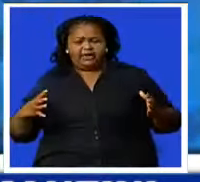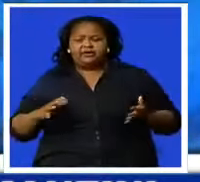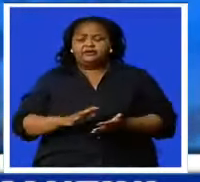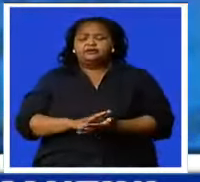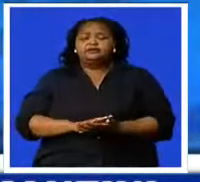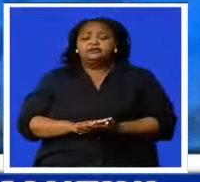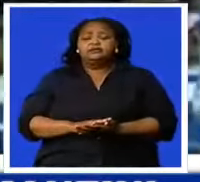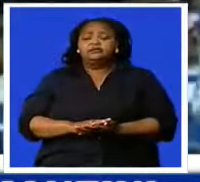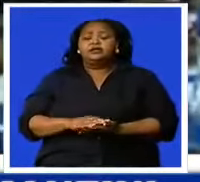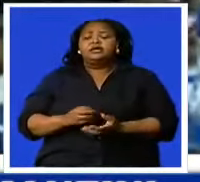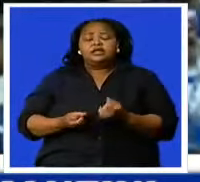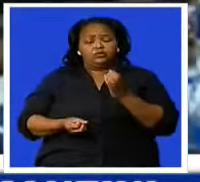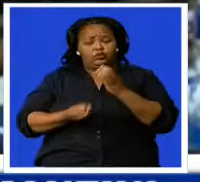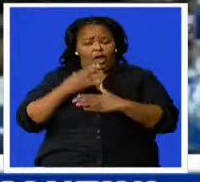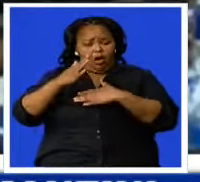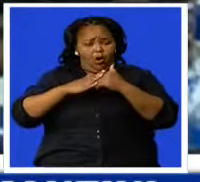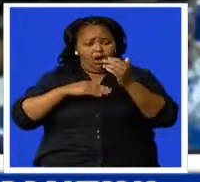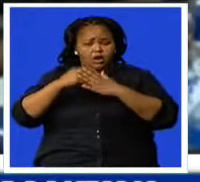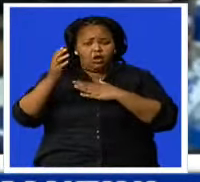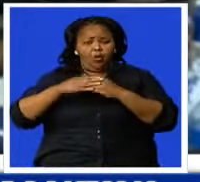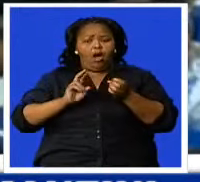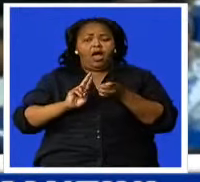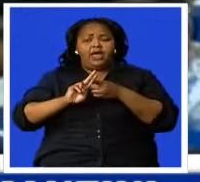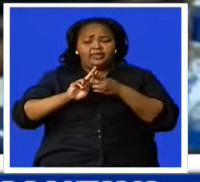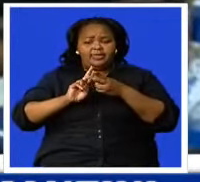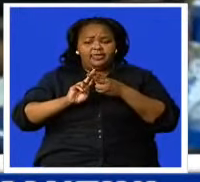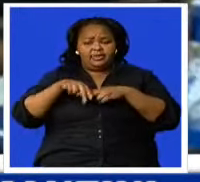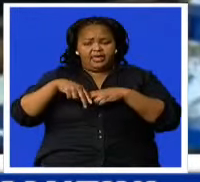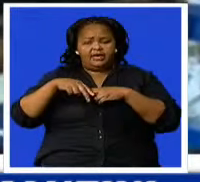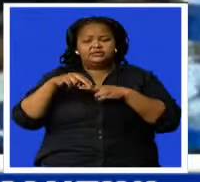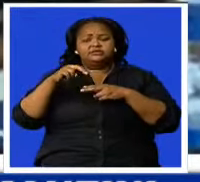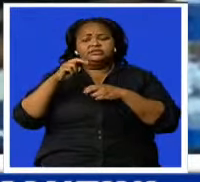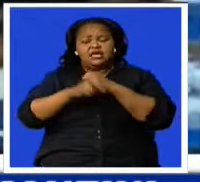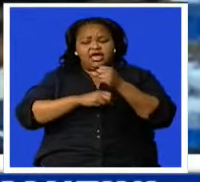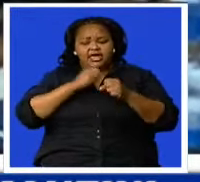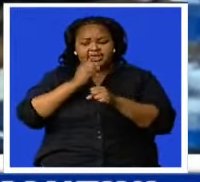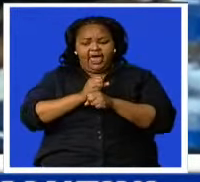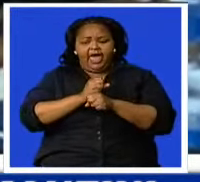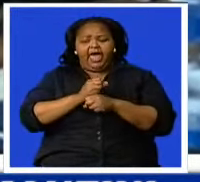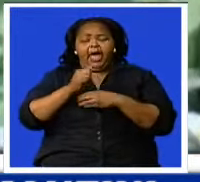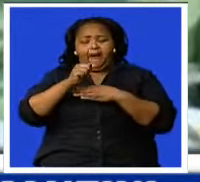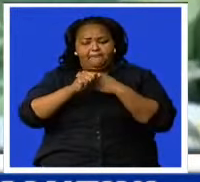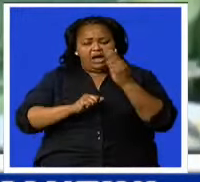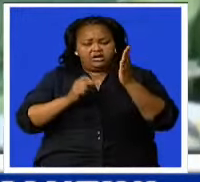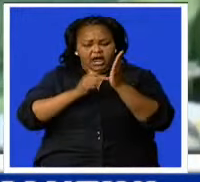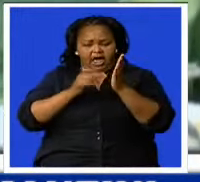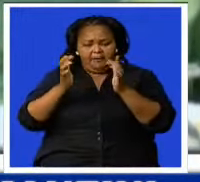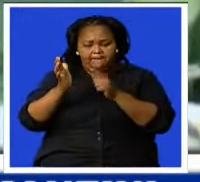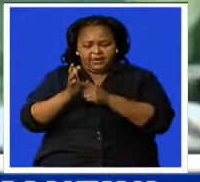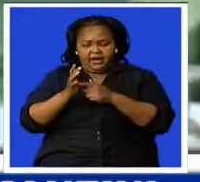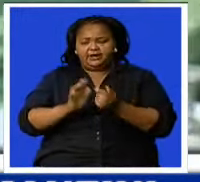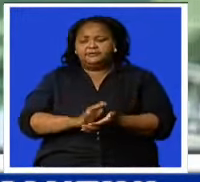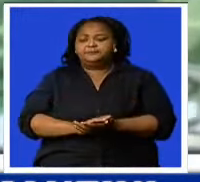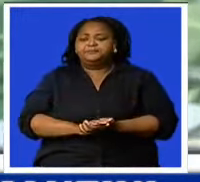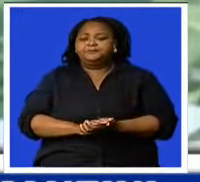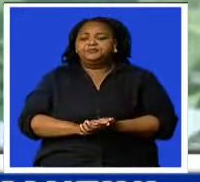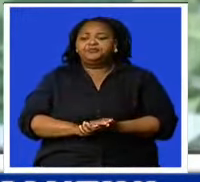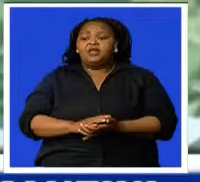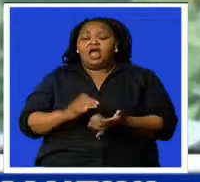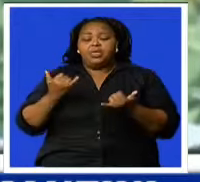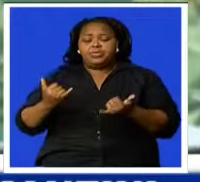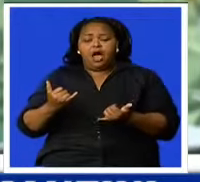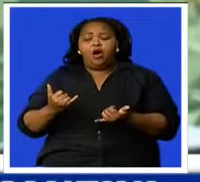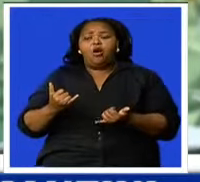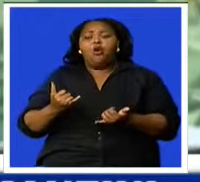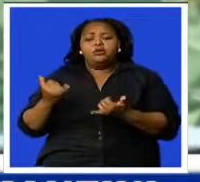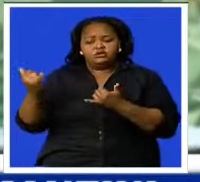itawuqala kwakhiwa eminyakeni lotako ngenyanga yamabasa uthi basata wethula laba kutholile